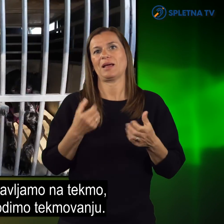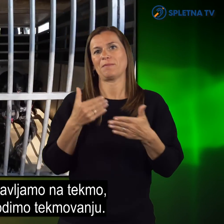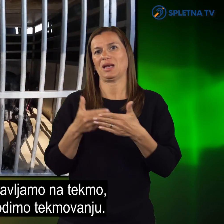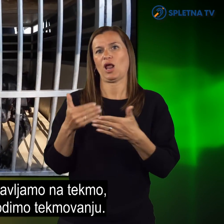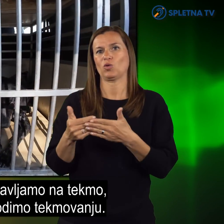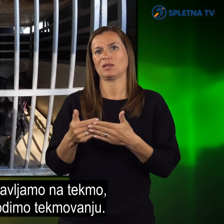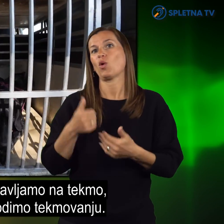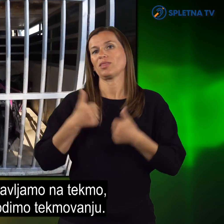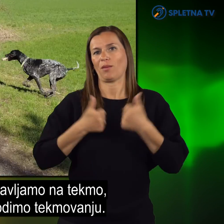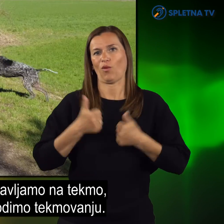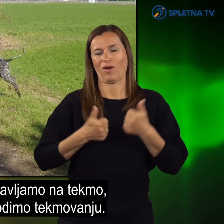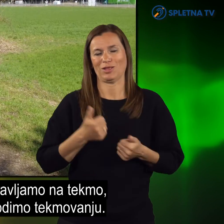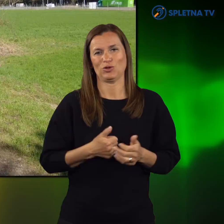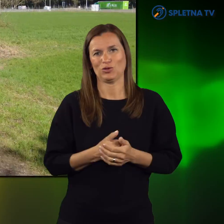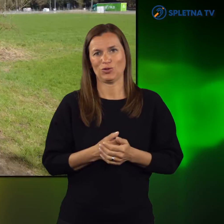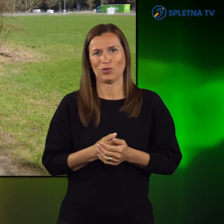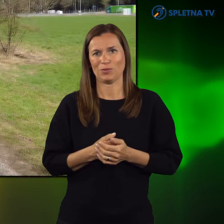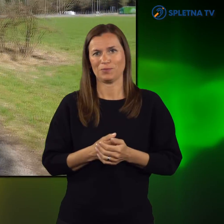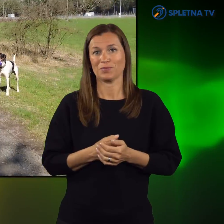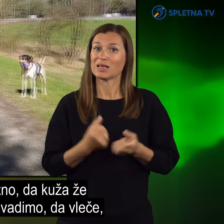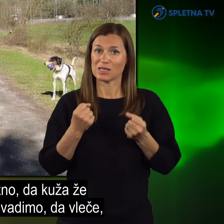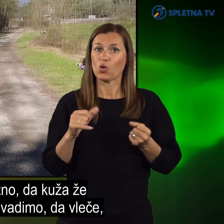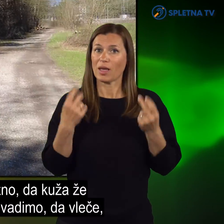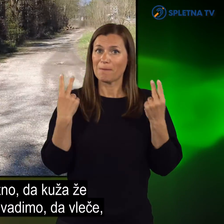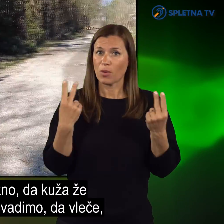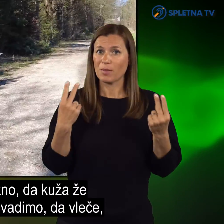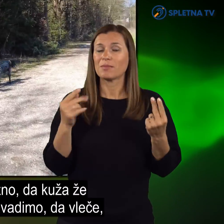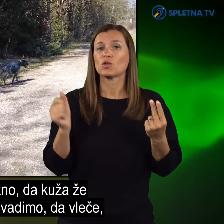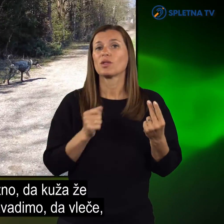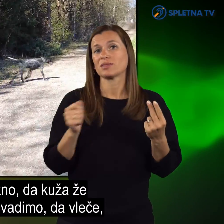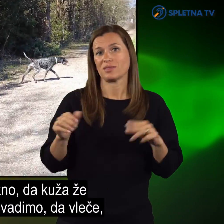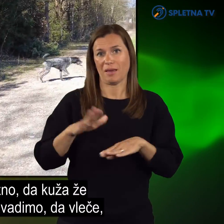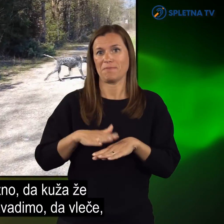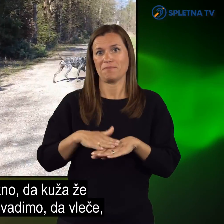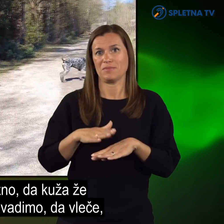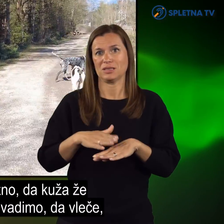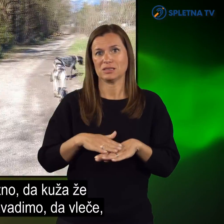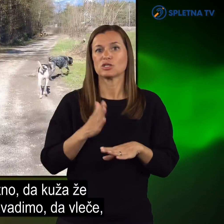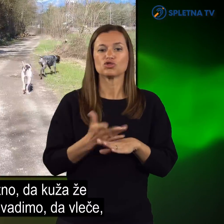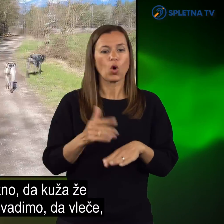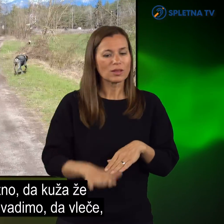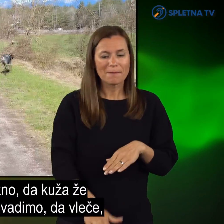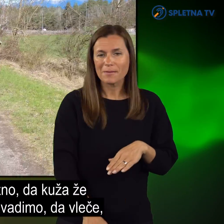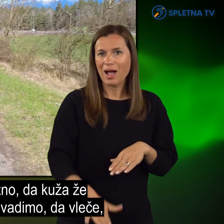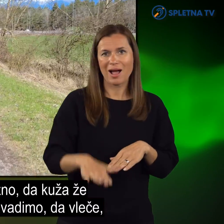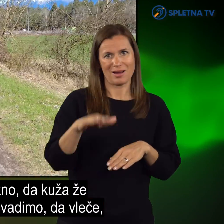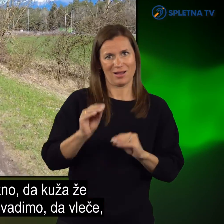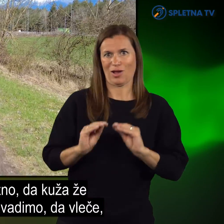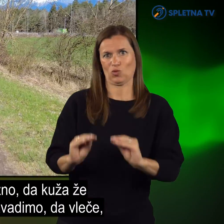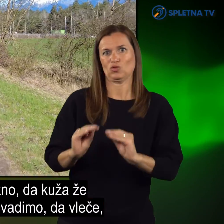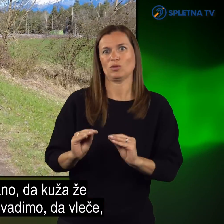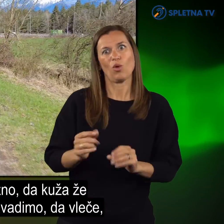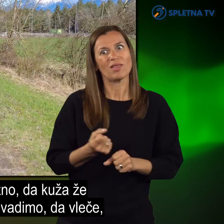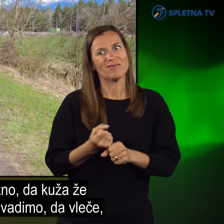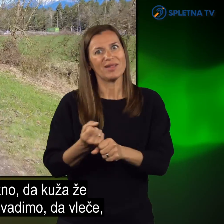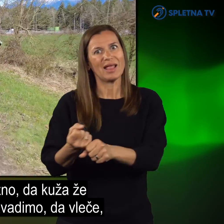prilagodimo temu tekmovanju, Zdaj zelo je važno, da kuža že od malega